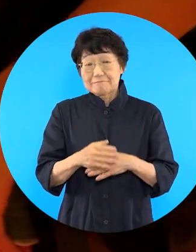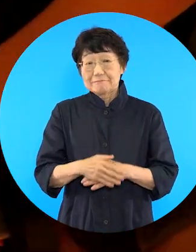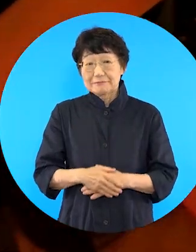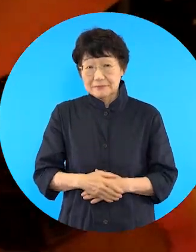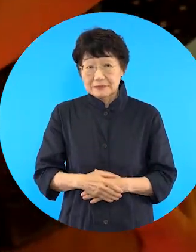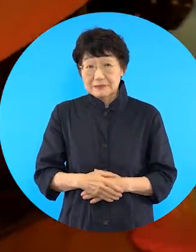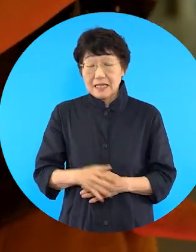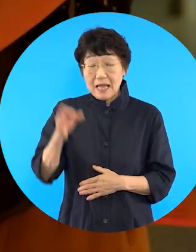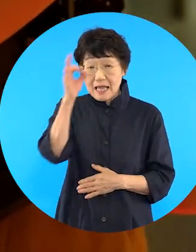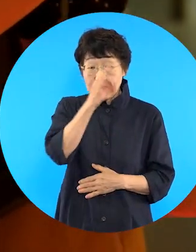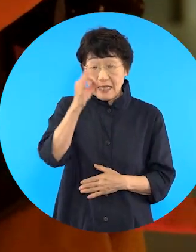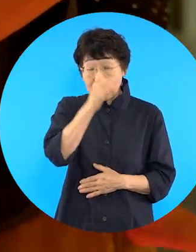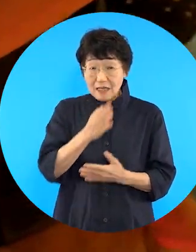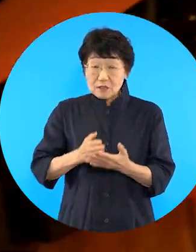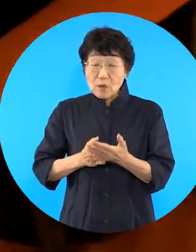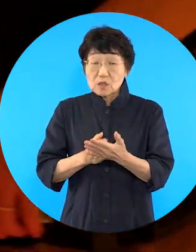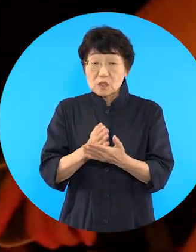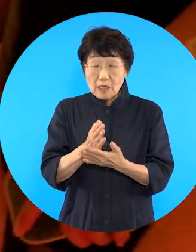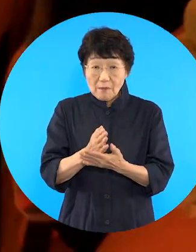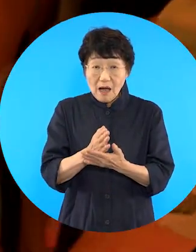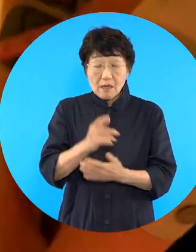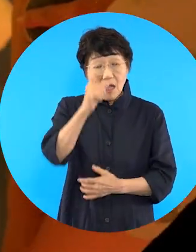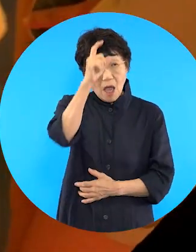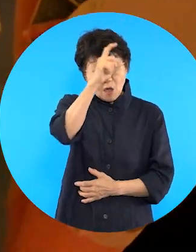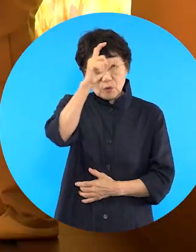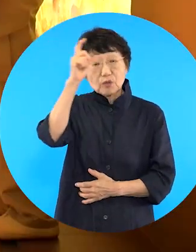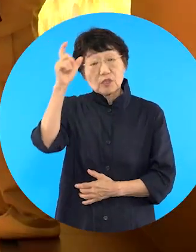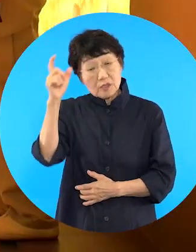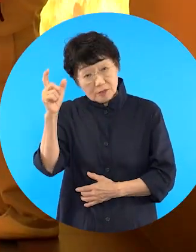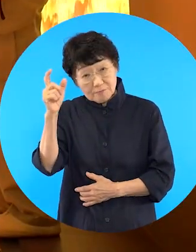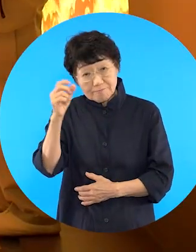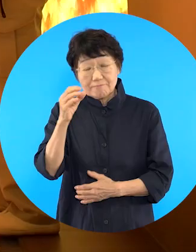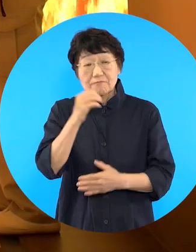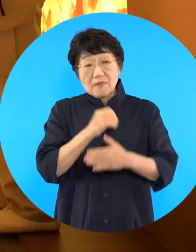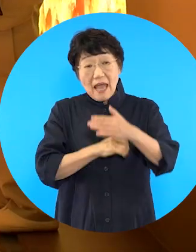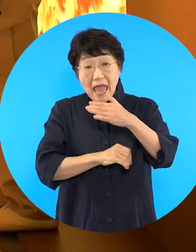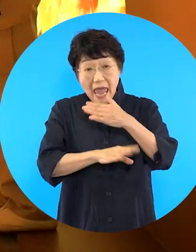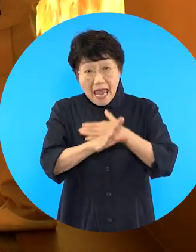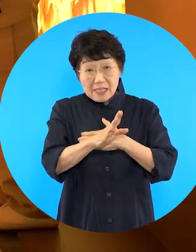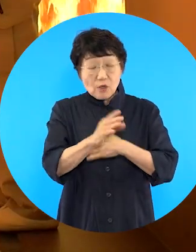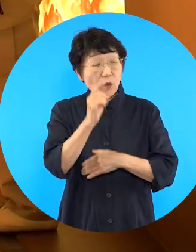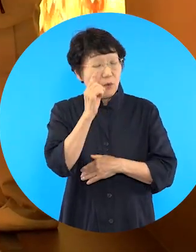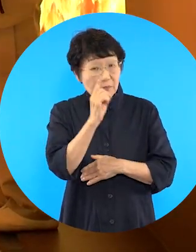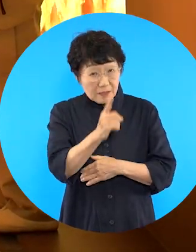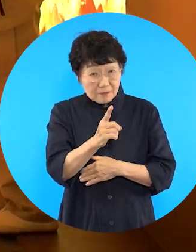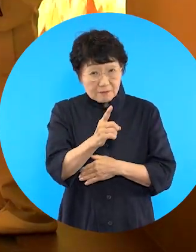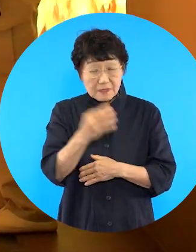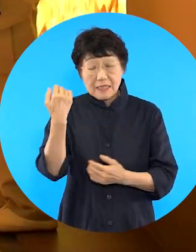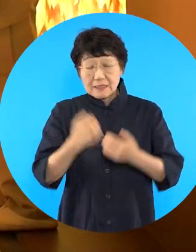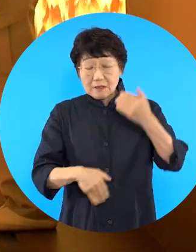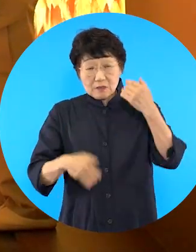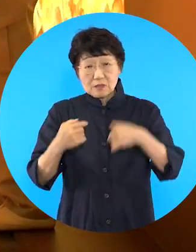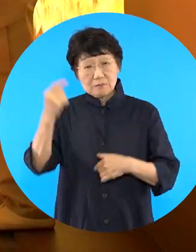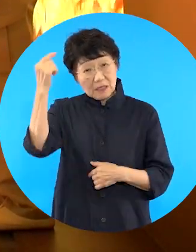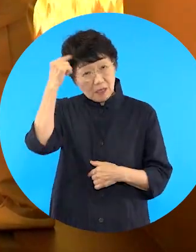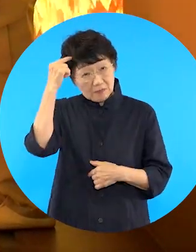このように見学コースではクイズや映像での体験を通して楽しく学べる工夫がされています